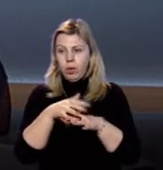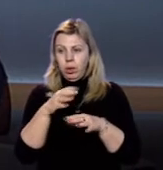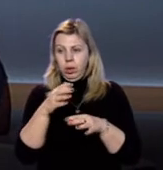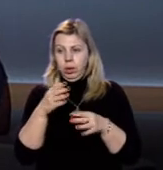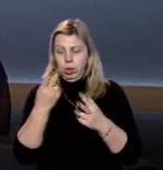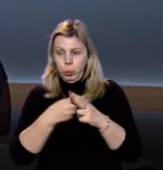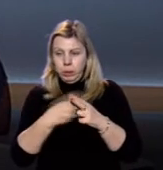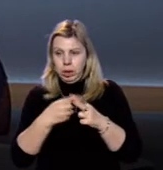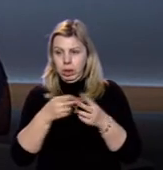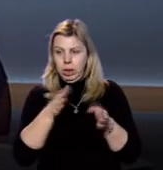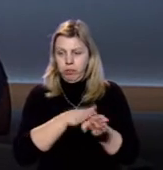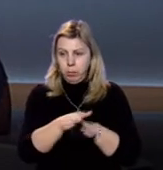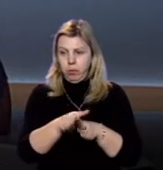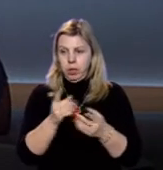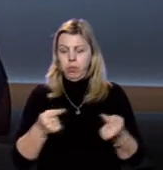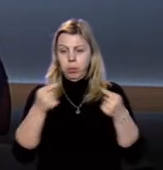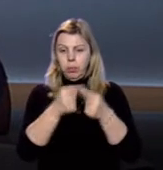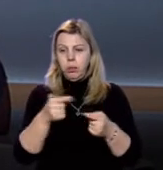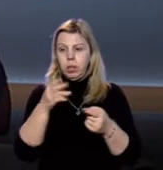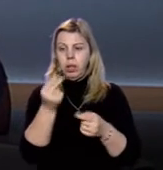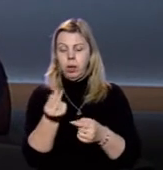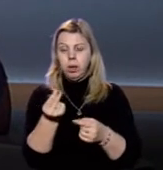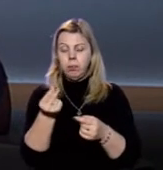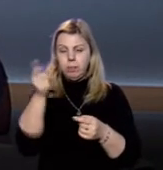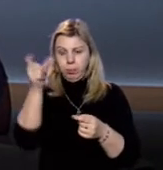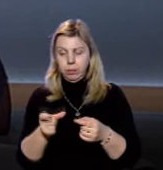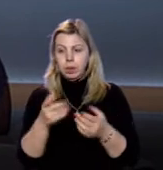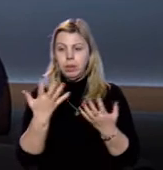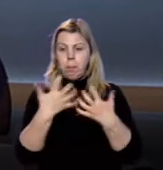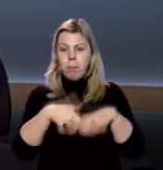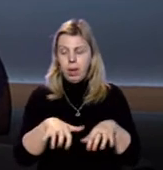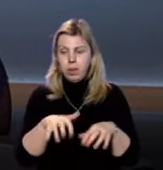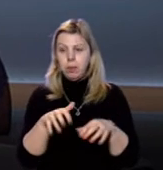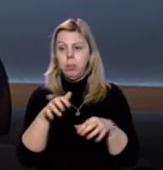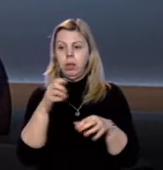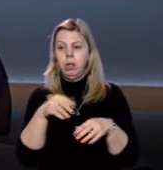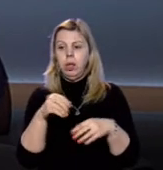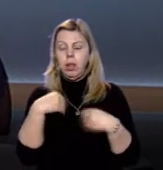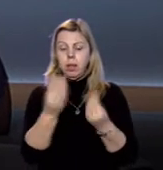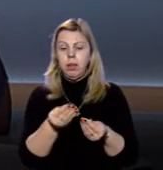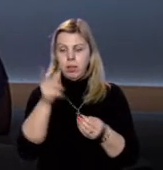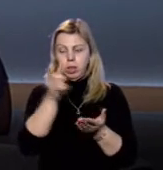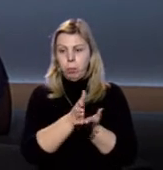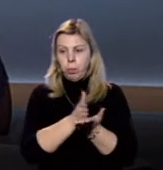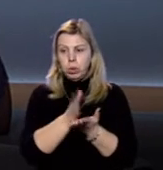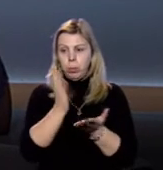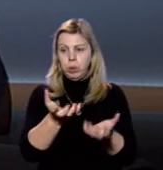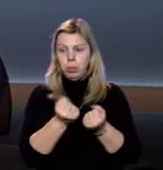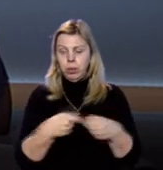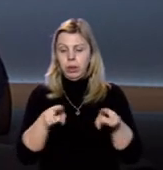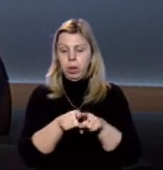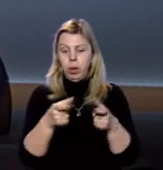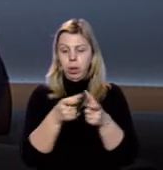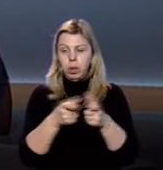і субсидій здійснюється відповідним одержувачем через певні механізми. Тому надавач послуги вже буде отримувати такі кошти,